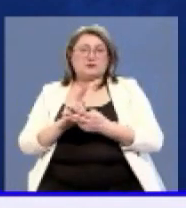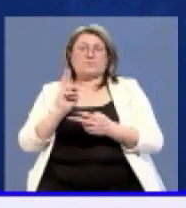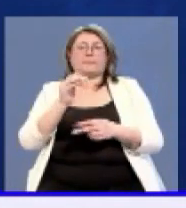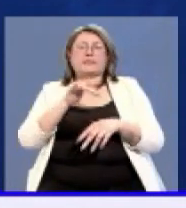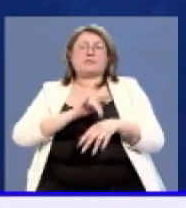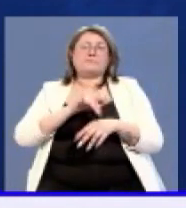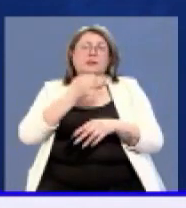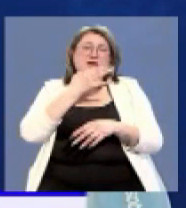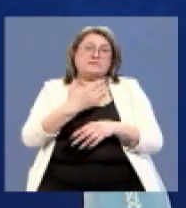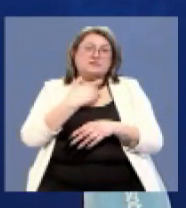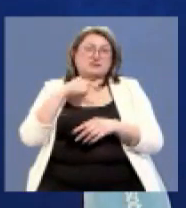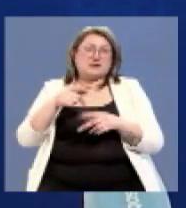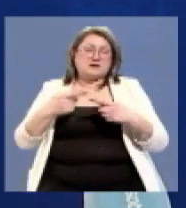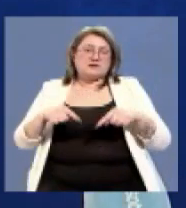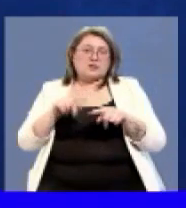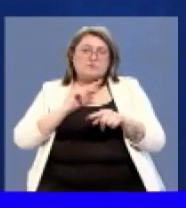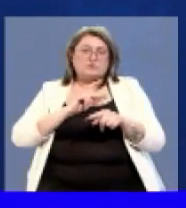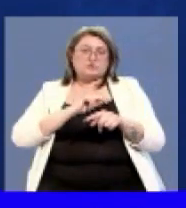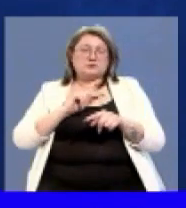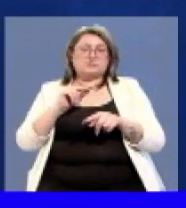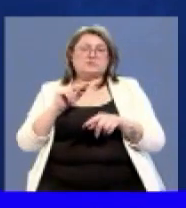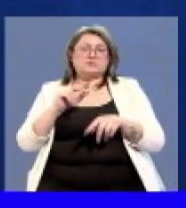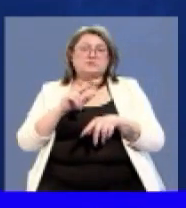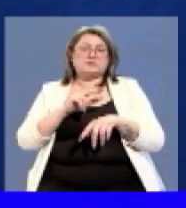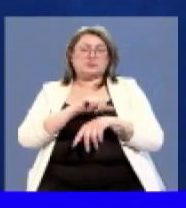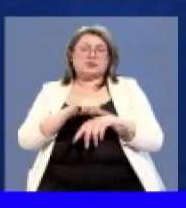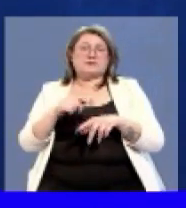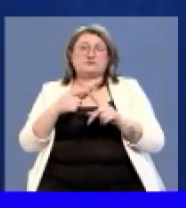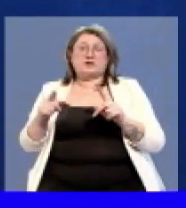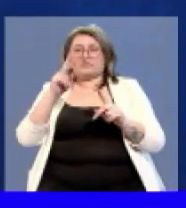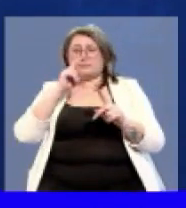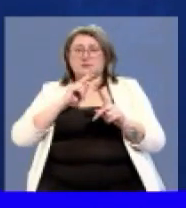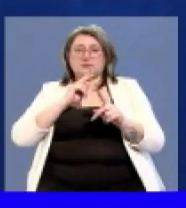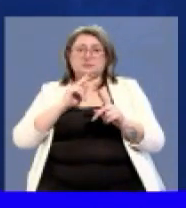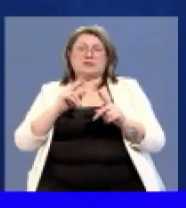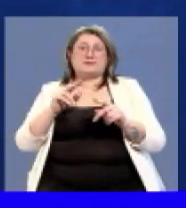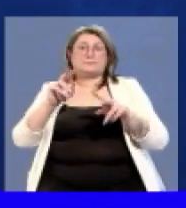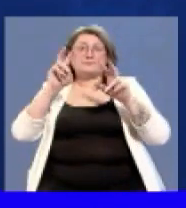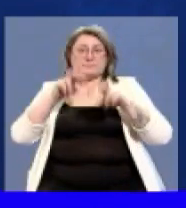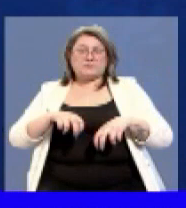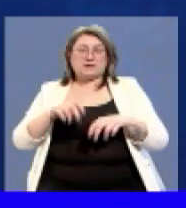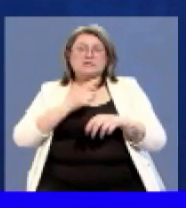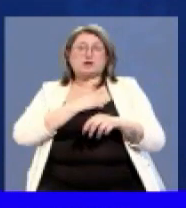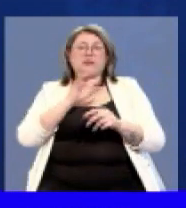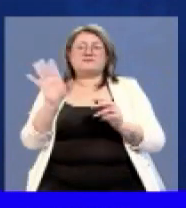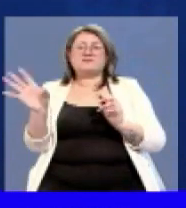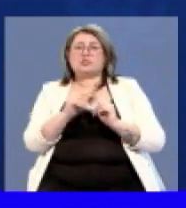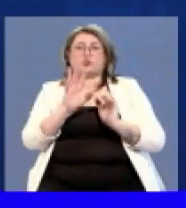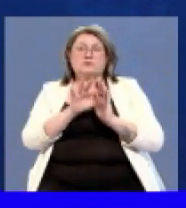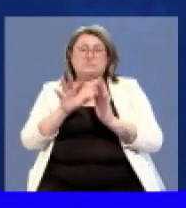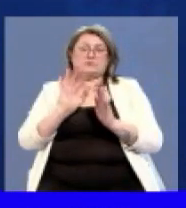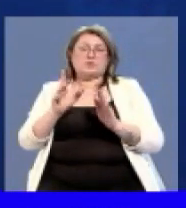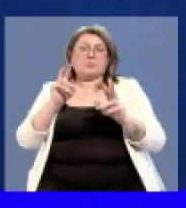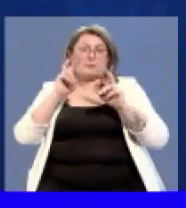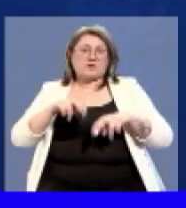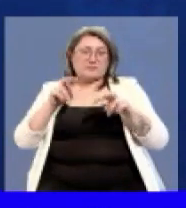ай бойы жүргізіледі. Наурыз айында іріктеліп алынған сарбаздар тексерістен өтеді. Барлық талаптарға сай келгендері Шығыс Қазақстан және Алматы